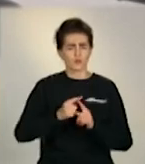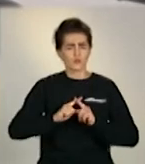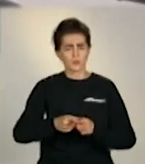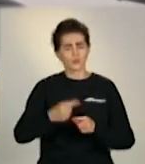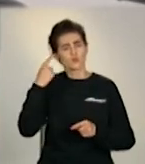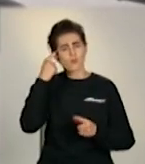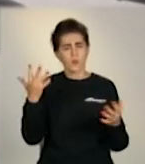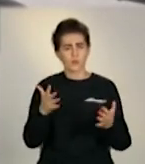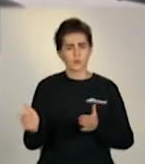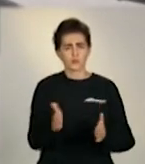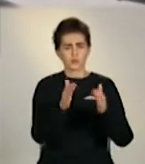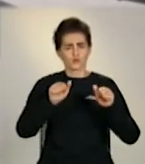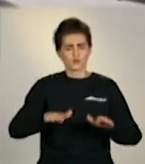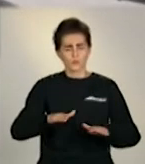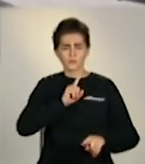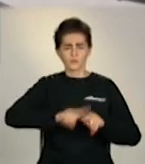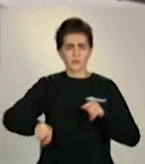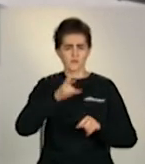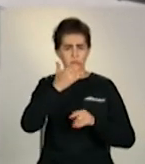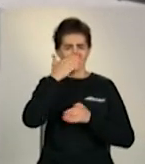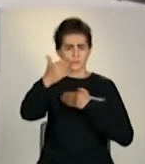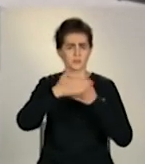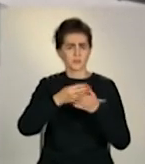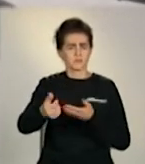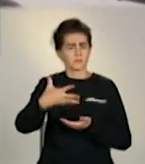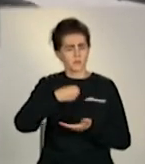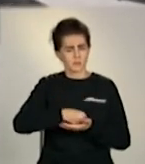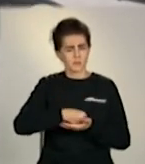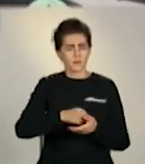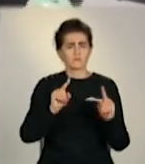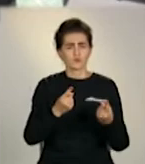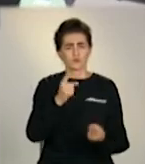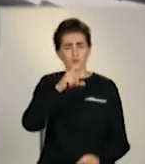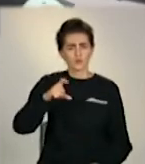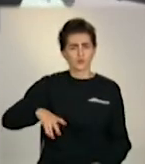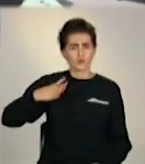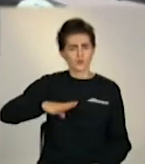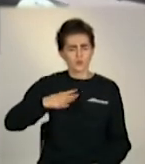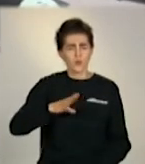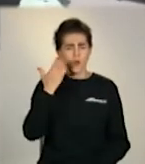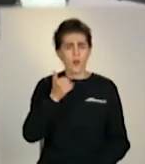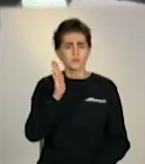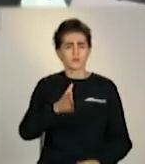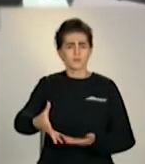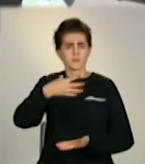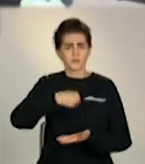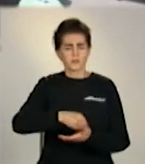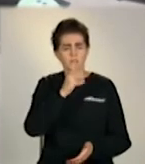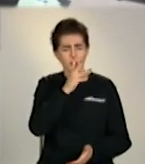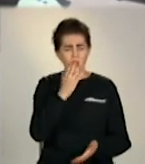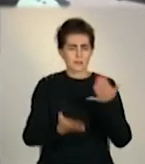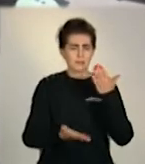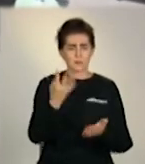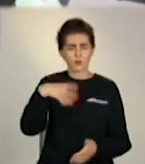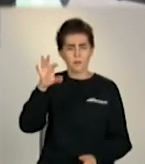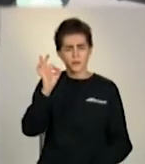пути рішення, ускорять прихід грошей, тому що люди ждут все погашение заработной платы, если